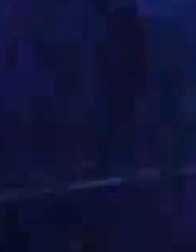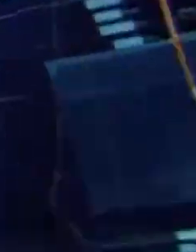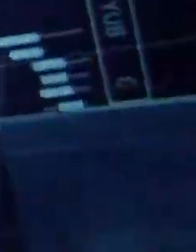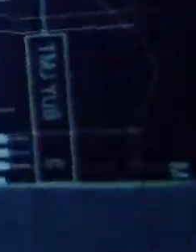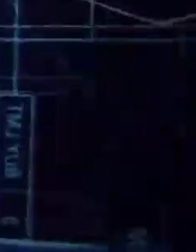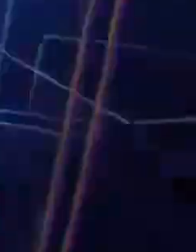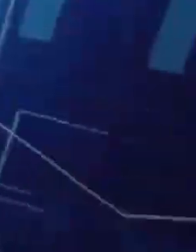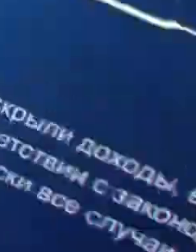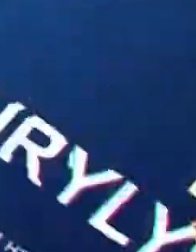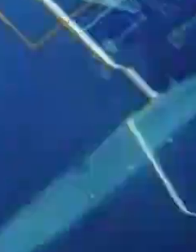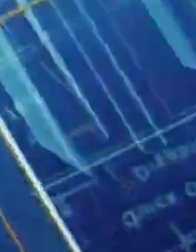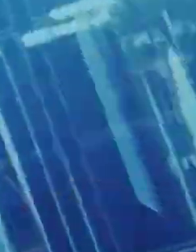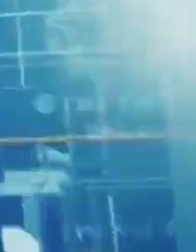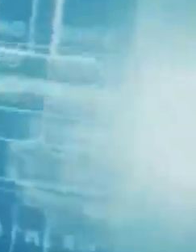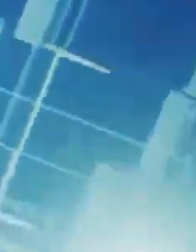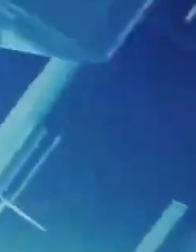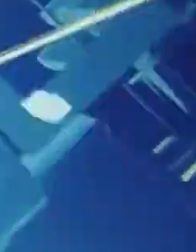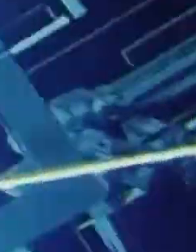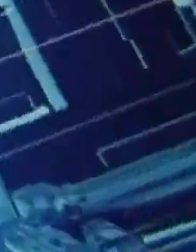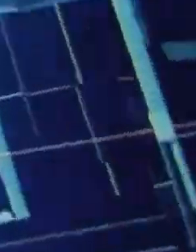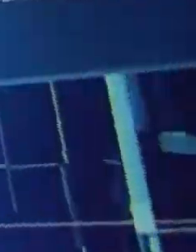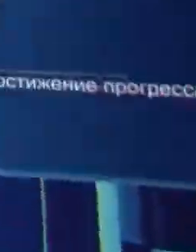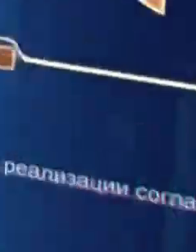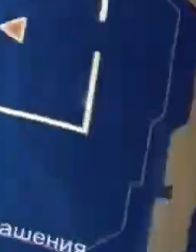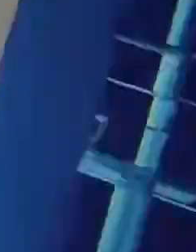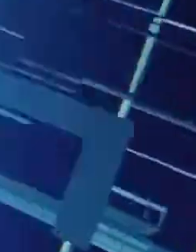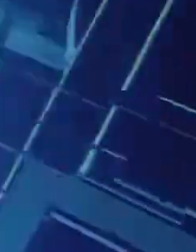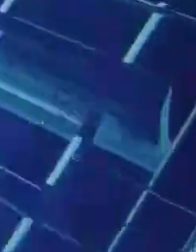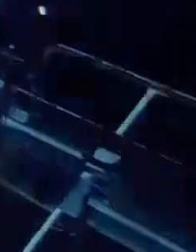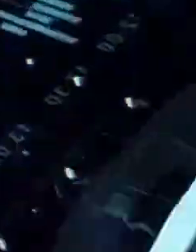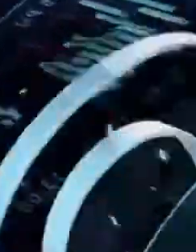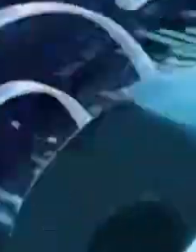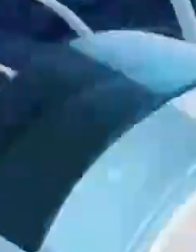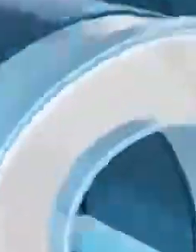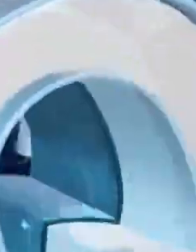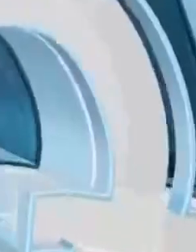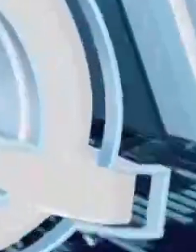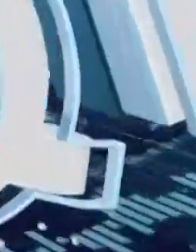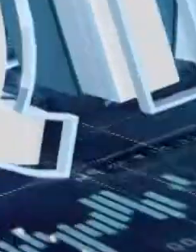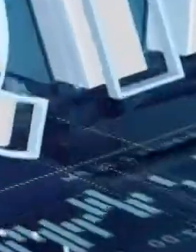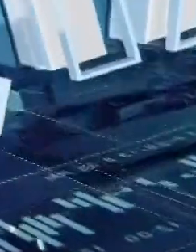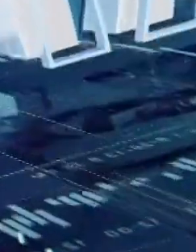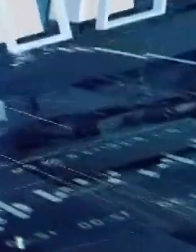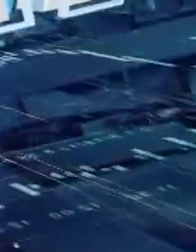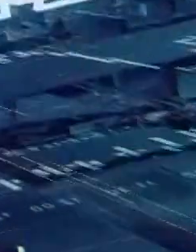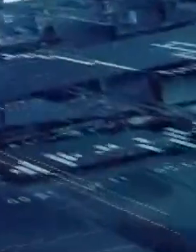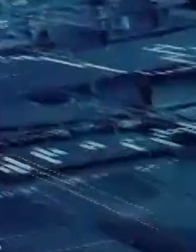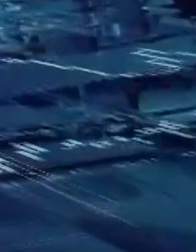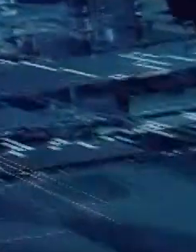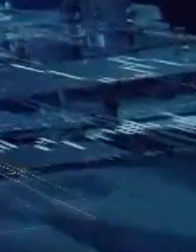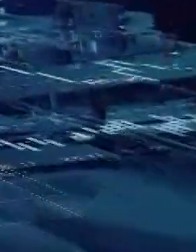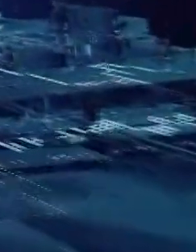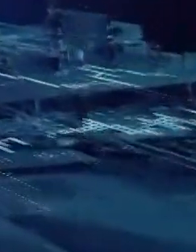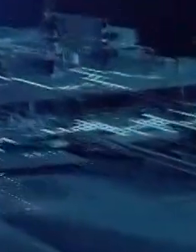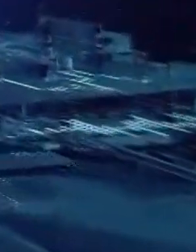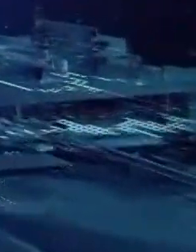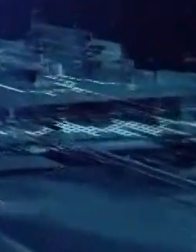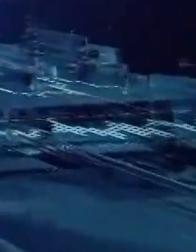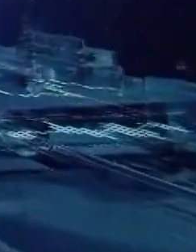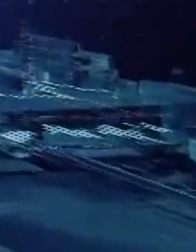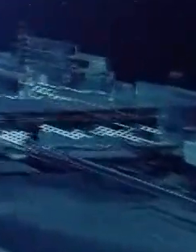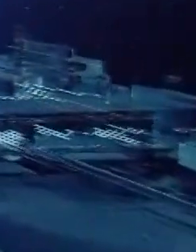балабақша мен мектеп бірге ұйымдастырылған. Оған қазірдің өзінде 111 бүлдіршін барып жүр. Оның 39-шы бірінші сыныпқа қабылданды.